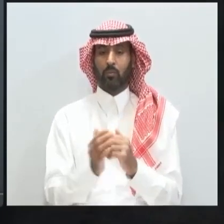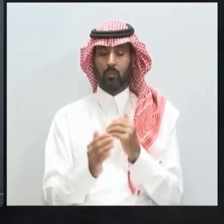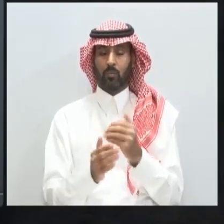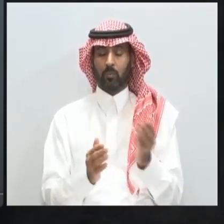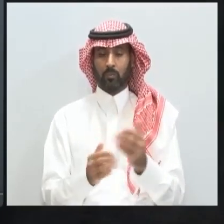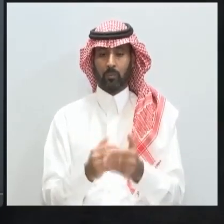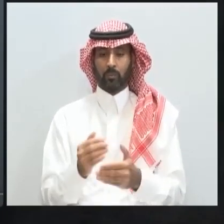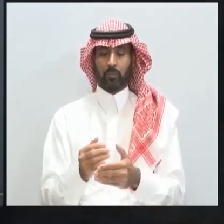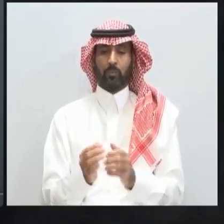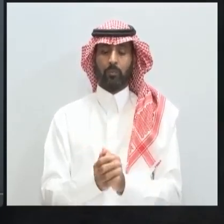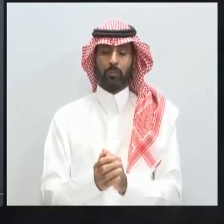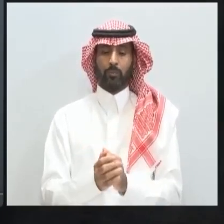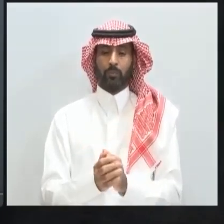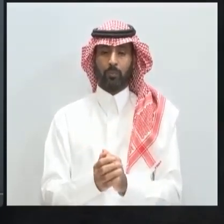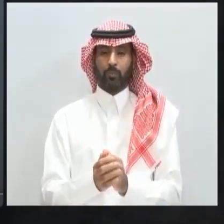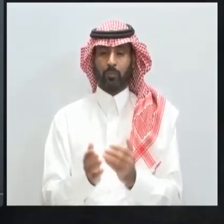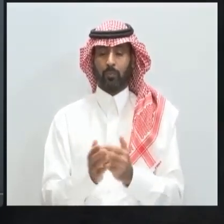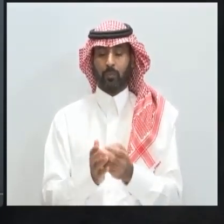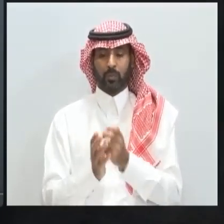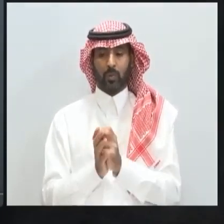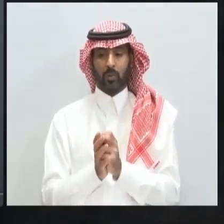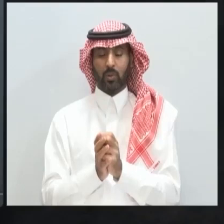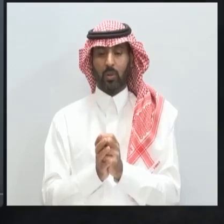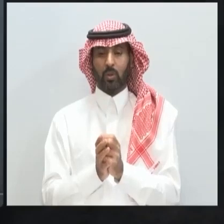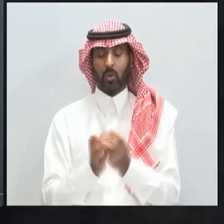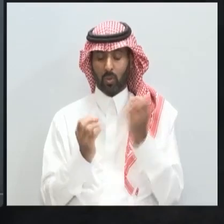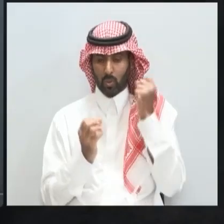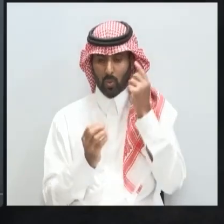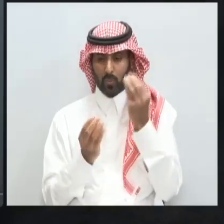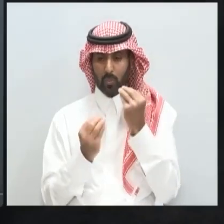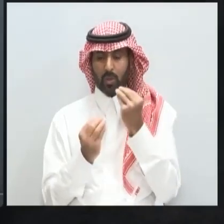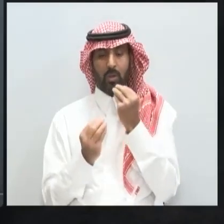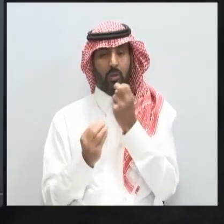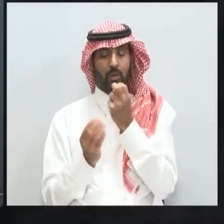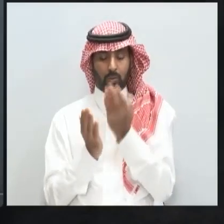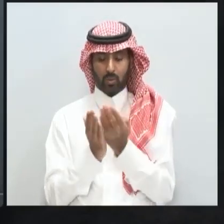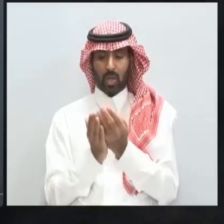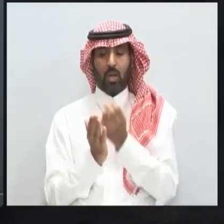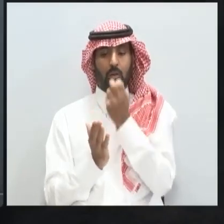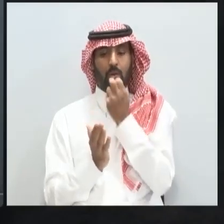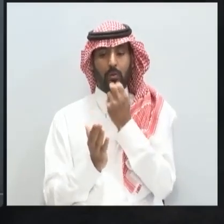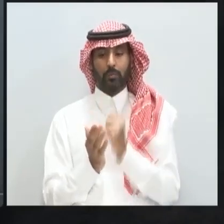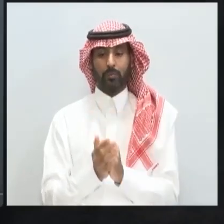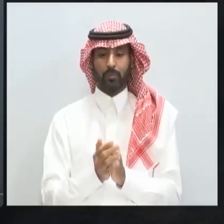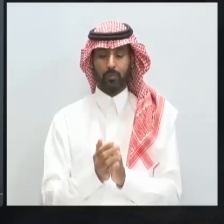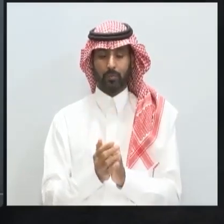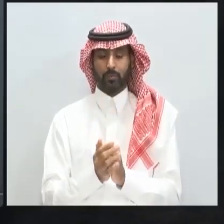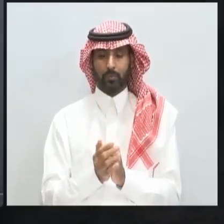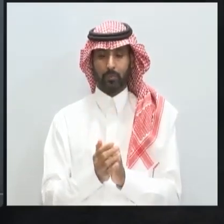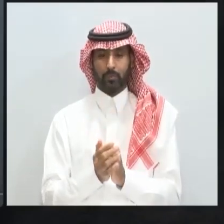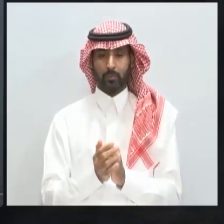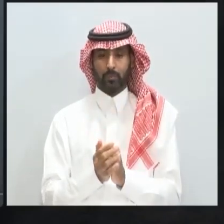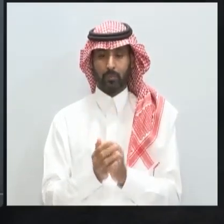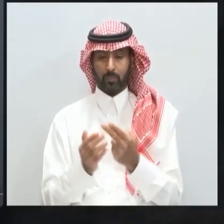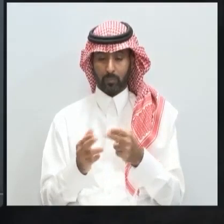عليها في هذا المنهج في منهج علوم القران الكريم سالين الله تعالى التوفيق والسداد